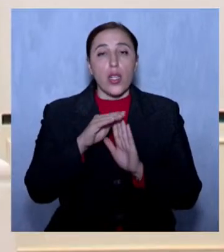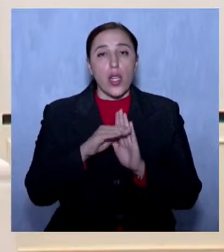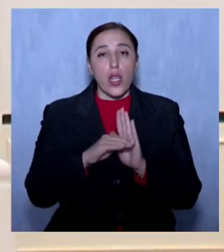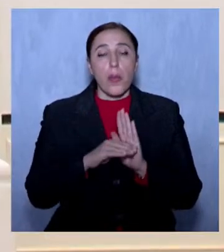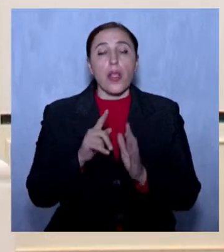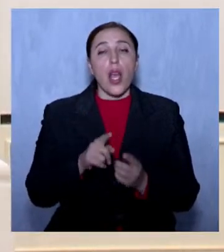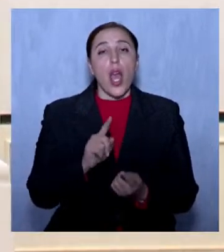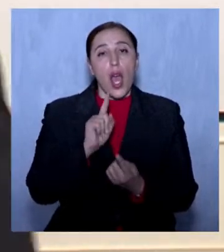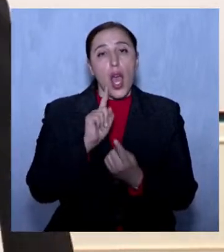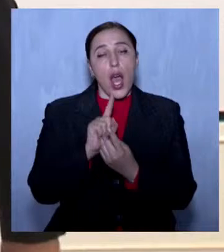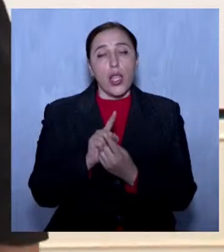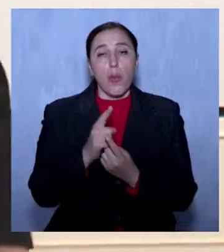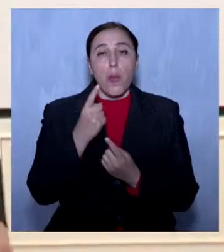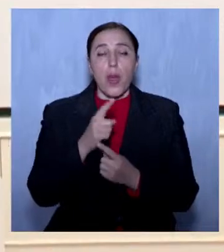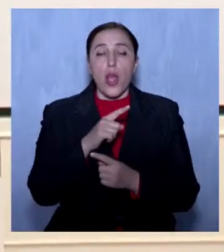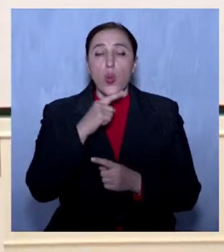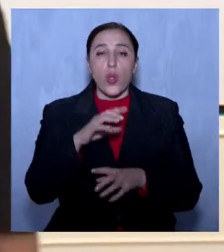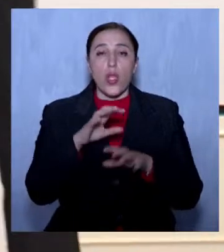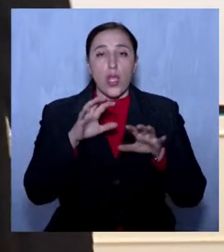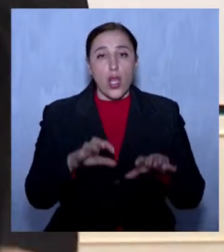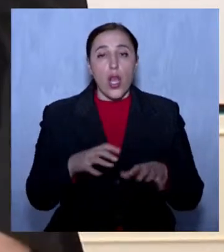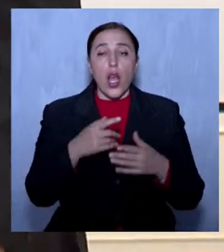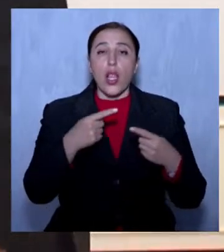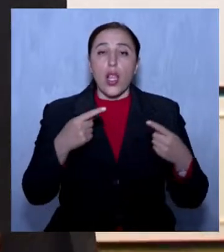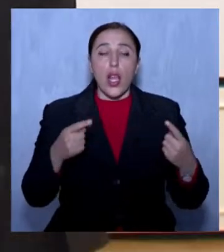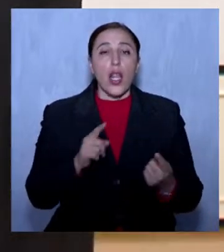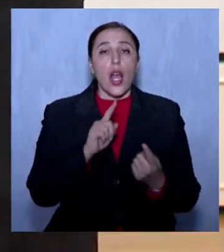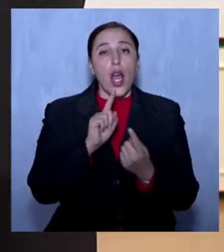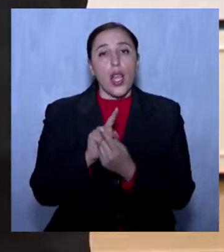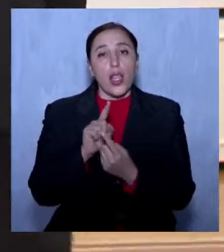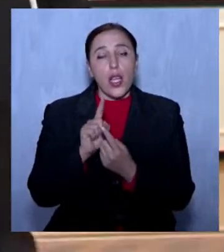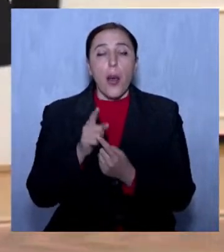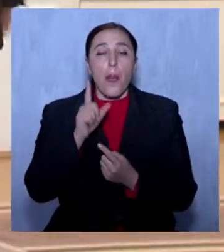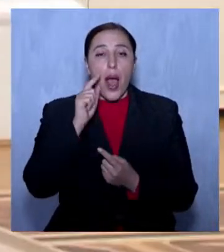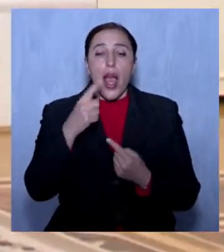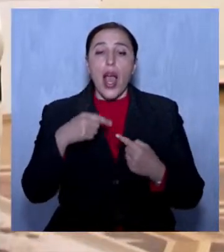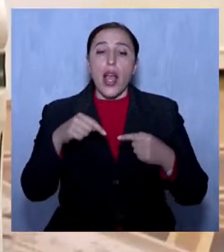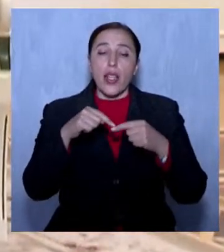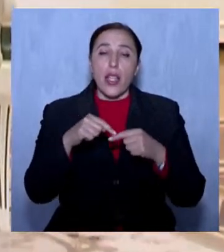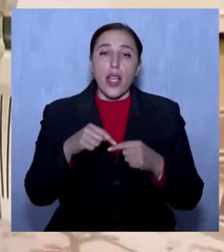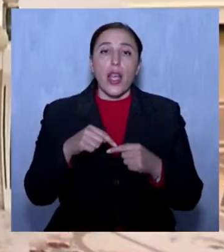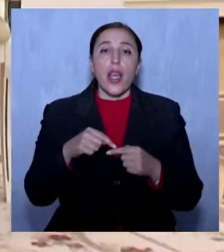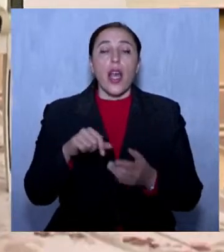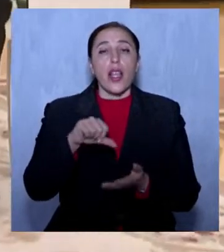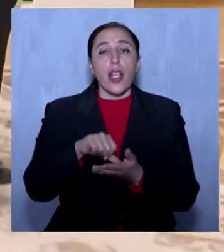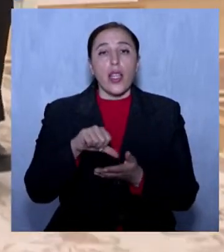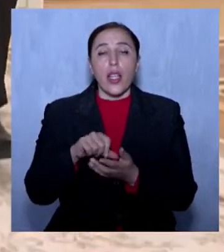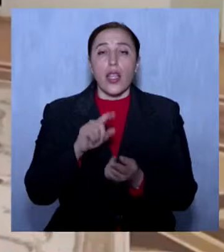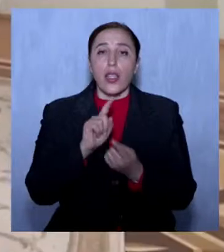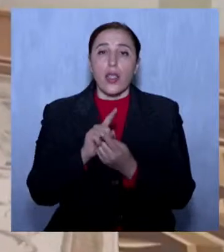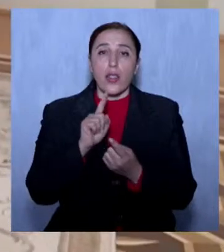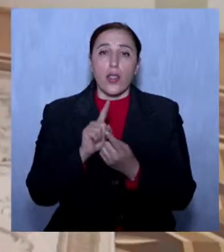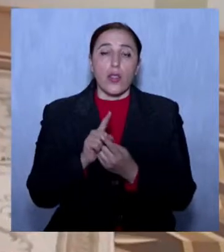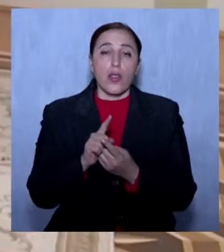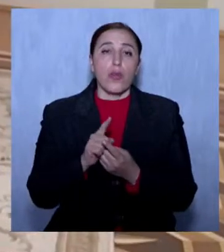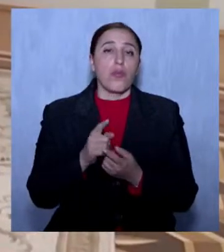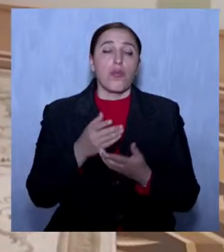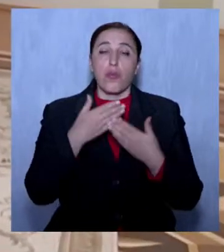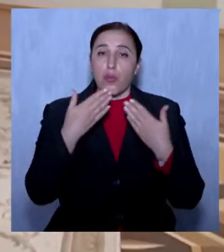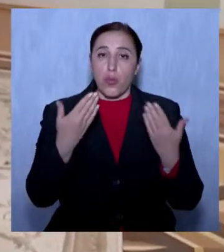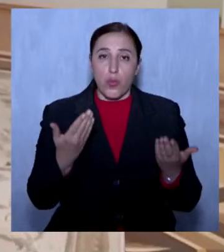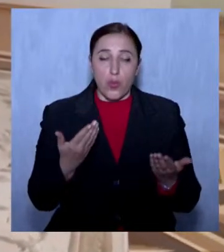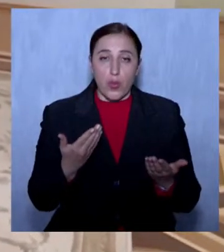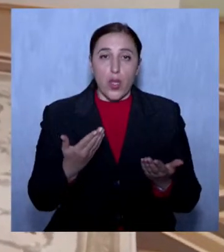միայն հանդիպումն է Վլադիմիր Պուտինի հետ, այլ հանդիպումներ այդ թվում հայ համայնքի ներկայացուցիչների հետ նախատեսված չեն։